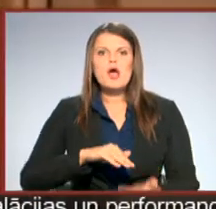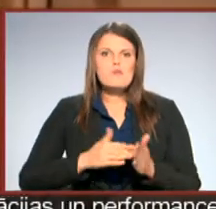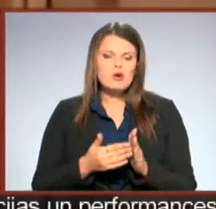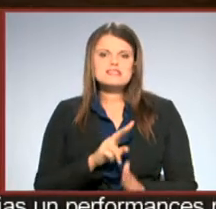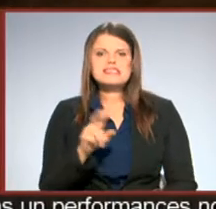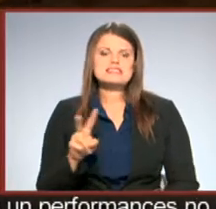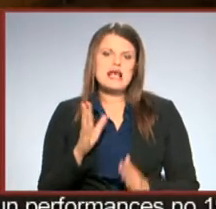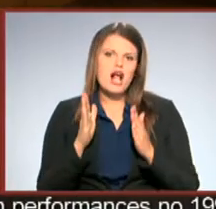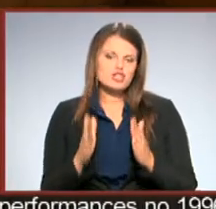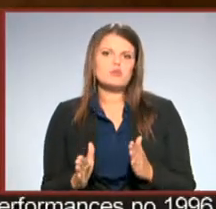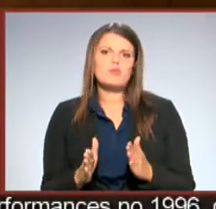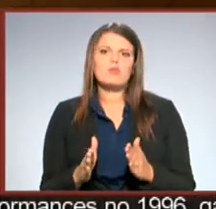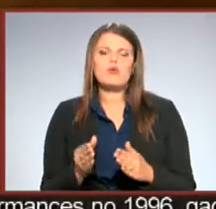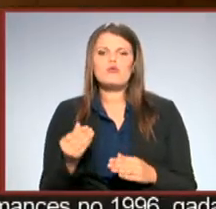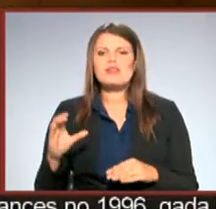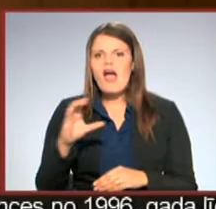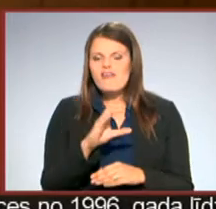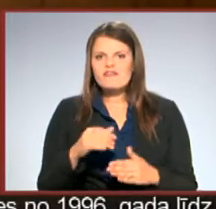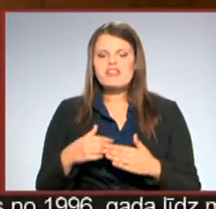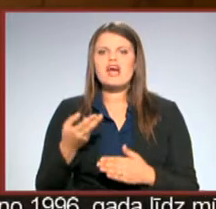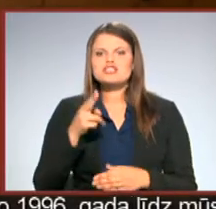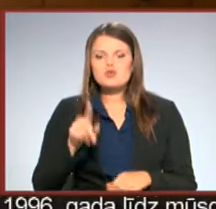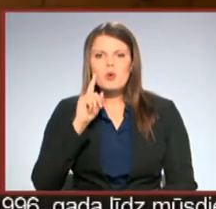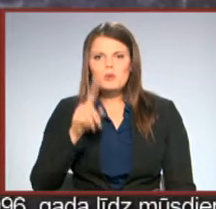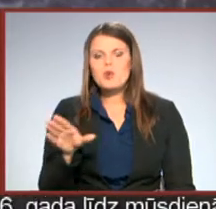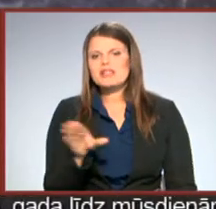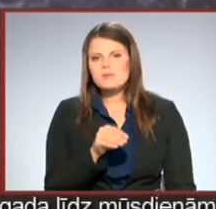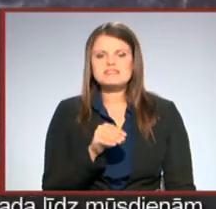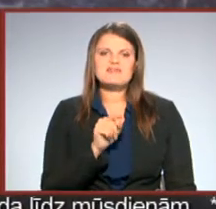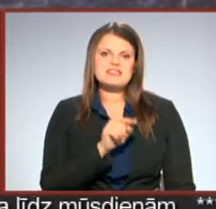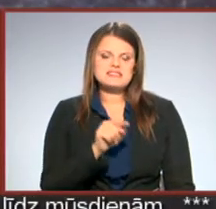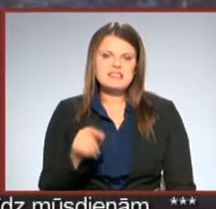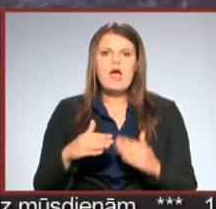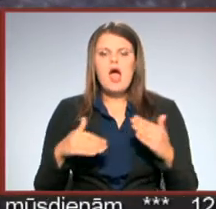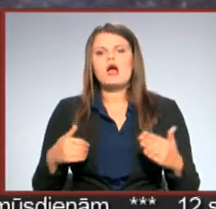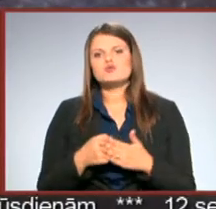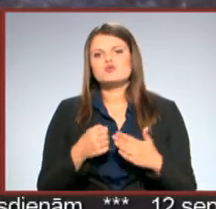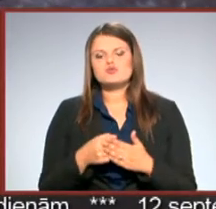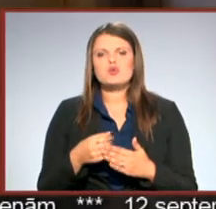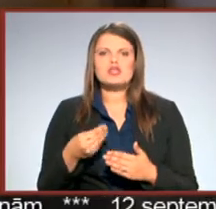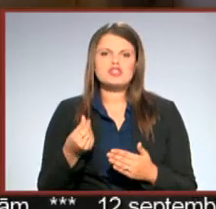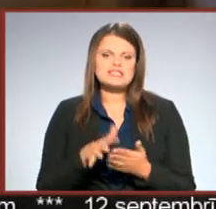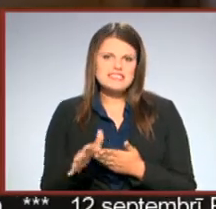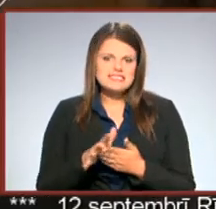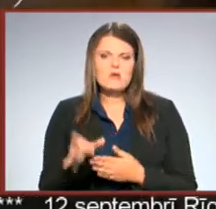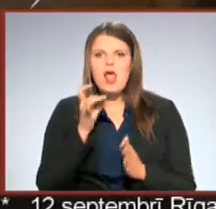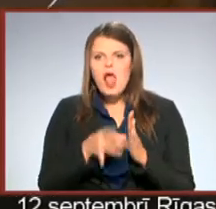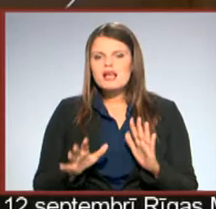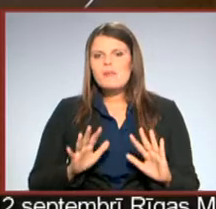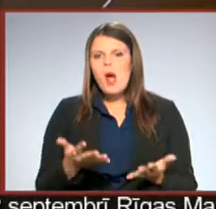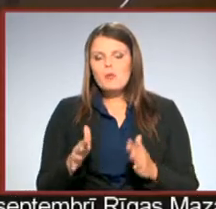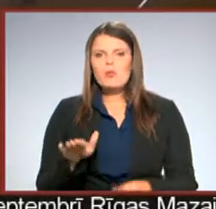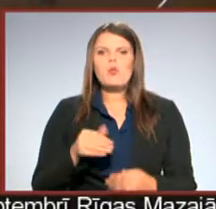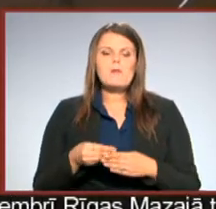kas būtu jāfinansē. Nu, un, protams, visi tie ēkas uzturēšanas izdevumi, elektrība, apkuri,